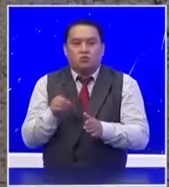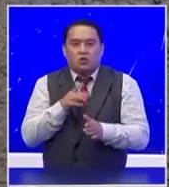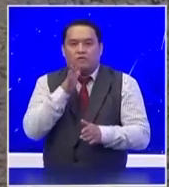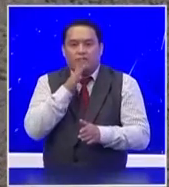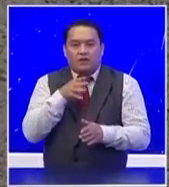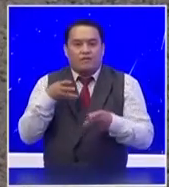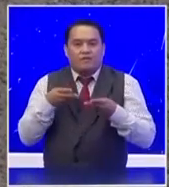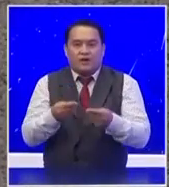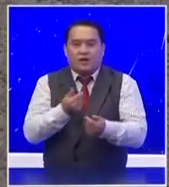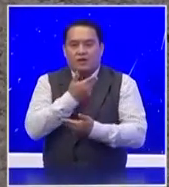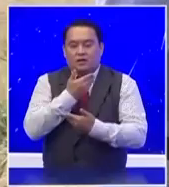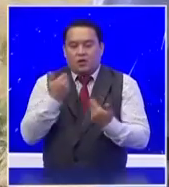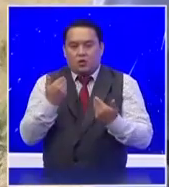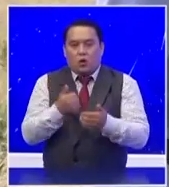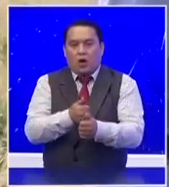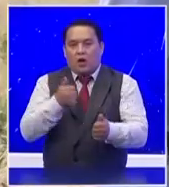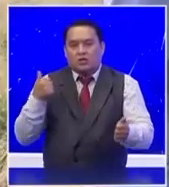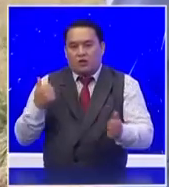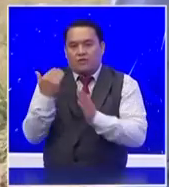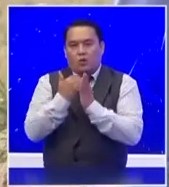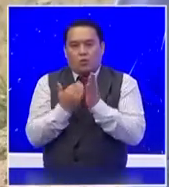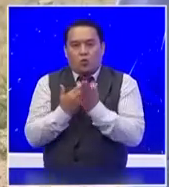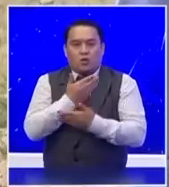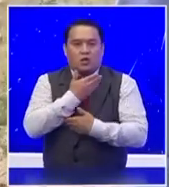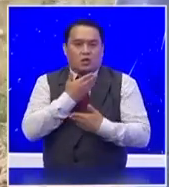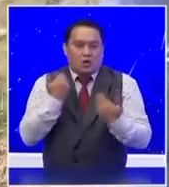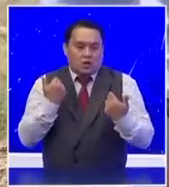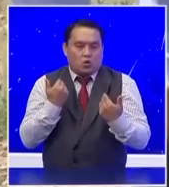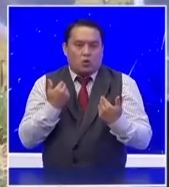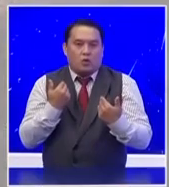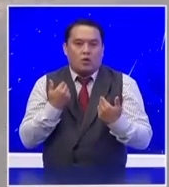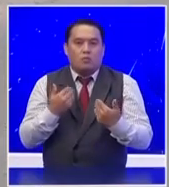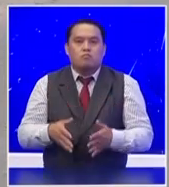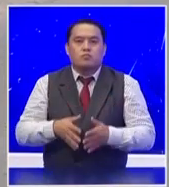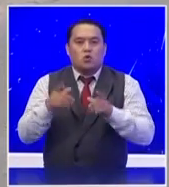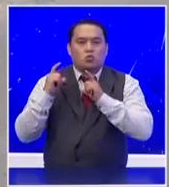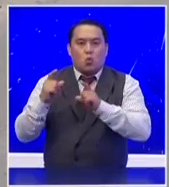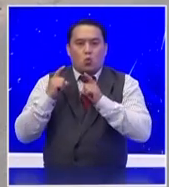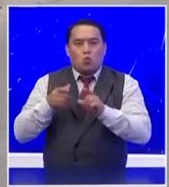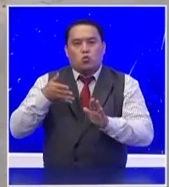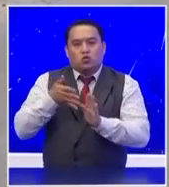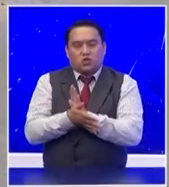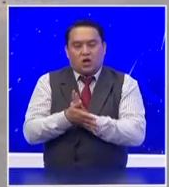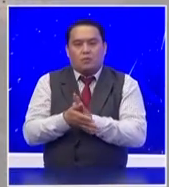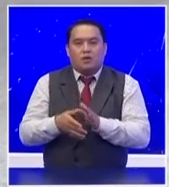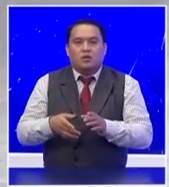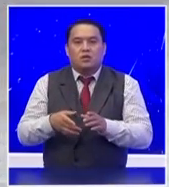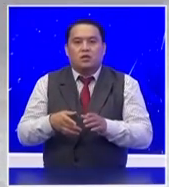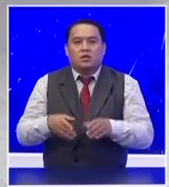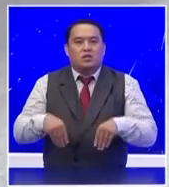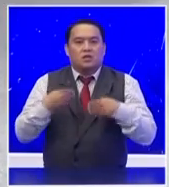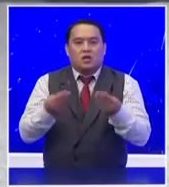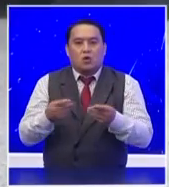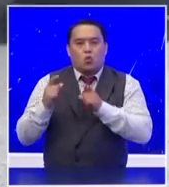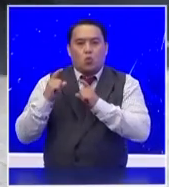это никак не отразится. Отставания от графика нет. Единственное, проезжающие большие грузы наносят ущерб дороге. Трасса не предназначена